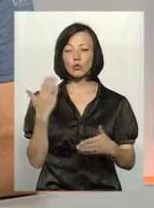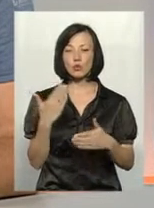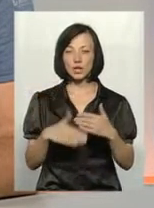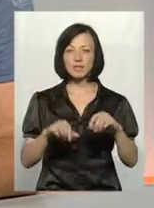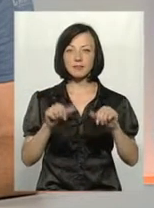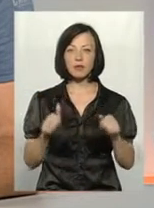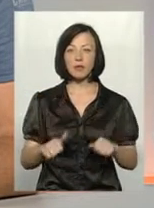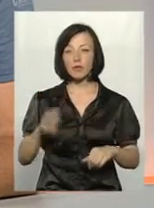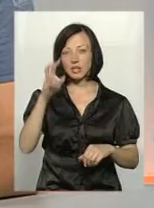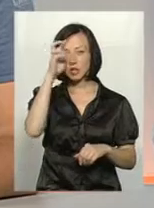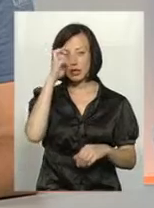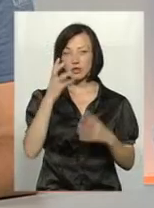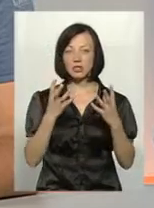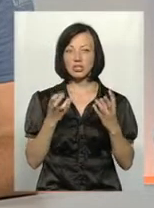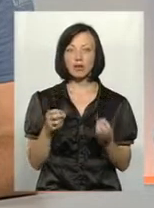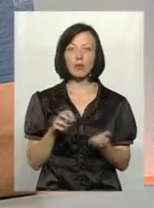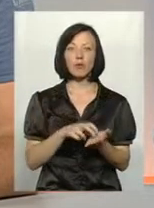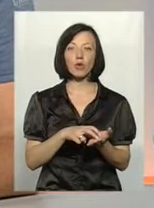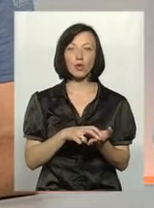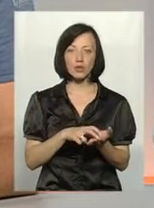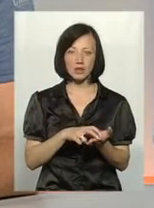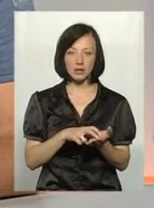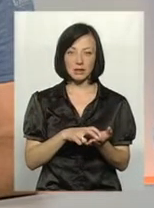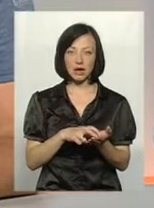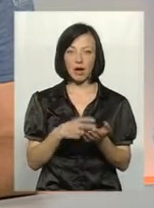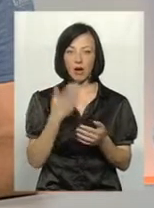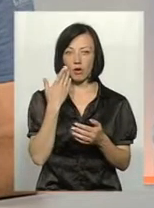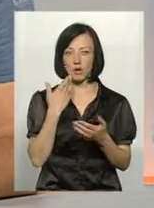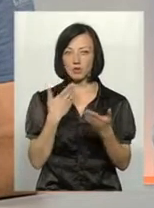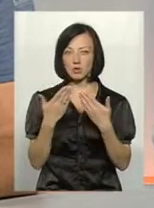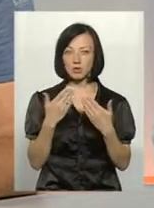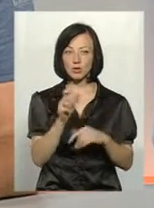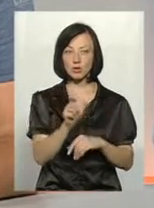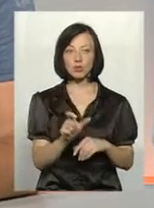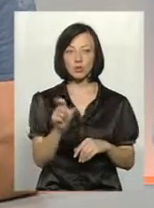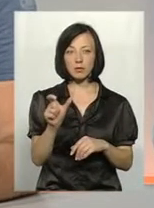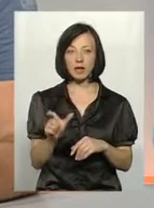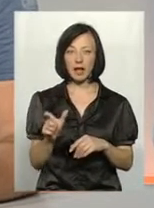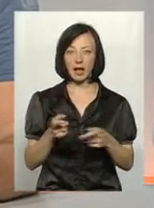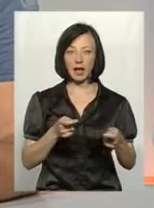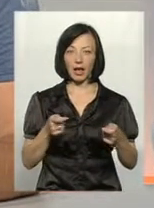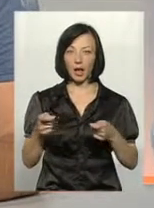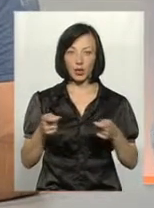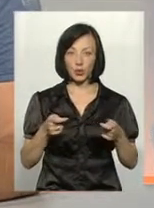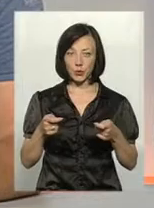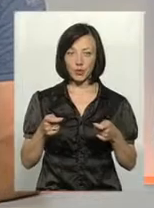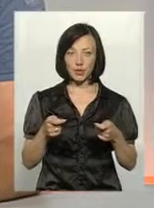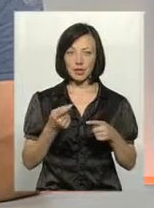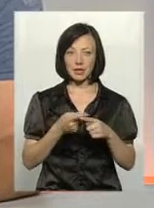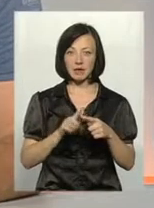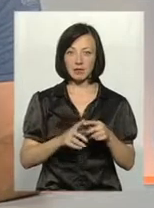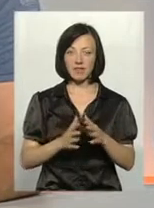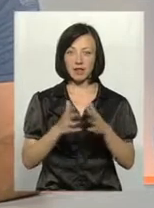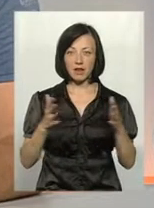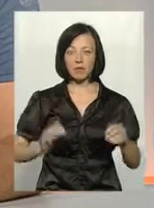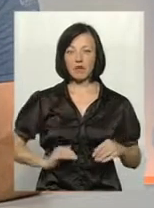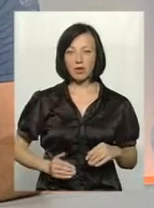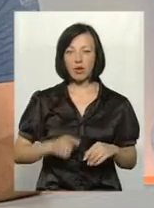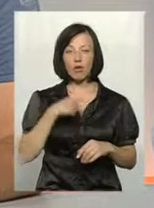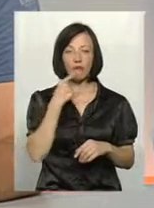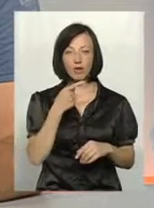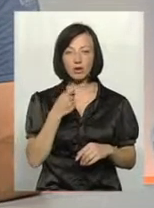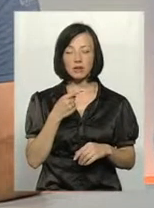але держава ще його боїться. Спілкуючись з людьми, які керують тими холдингами, вони